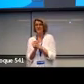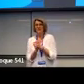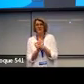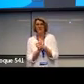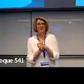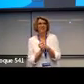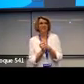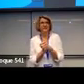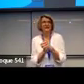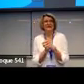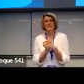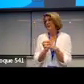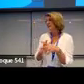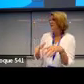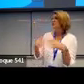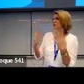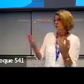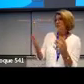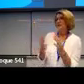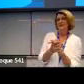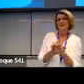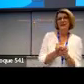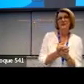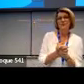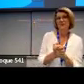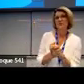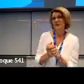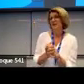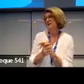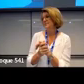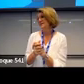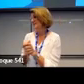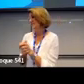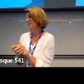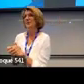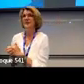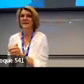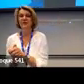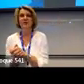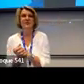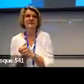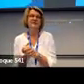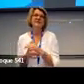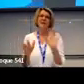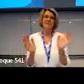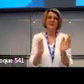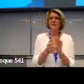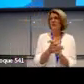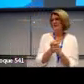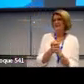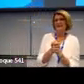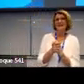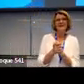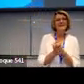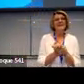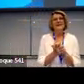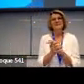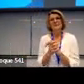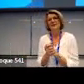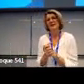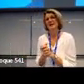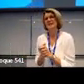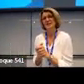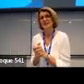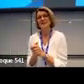les travaux académiques sur Wikipédia et sur les usages et les perceptions de Wikipédia ont commencé, c'était à peu près en 2005. Là,